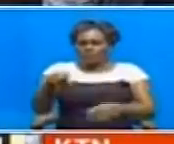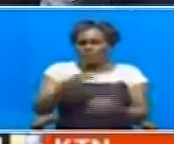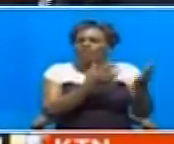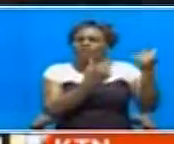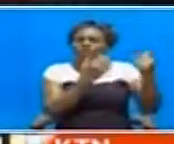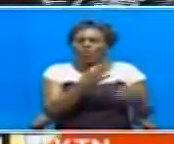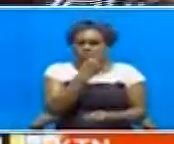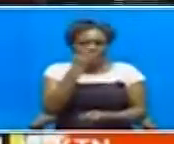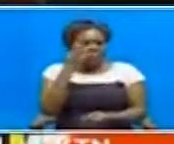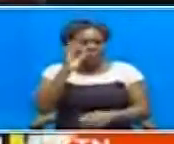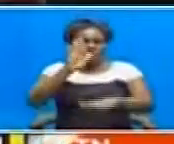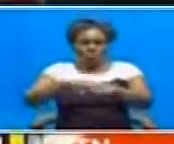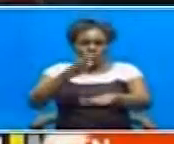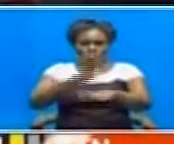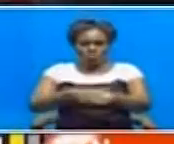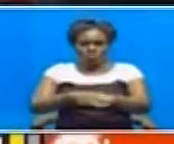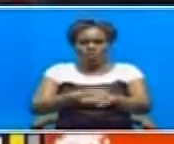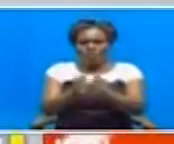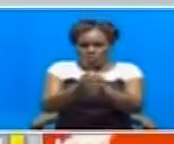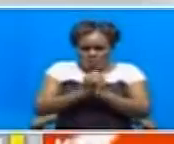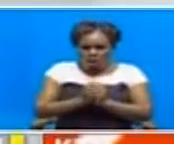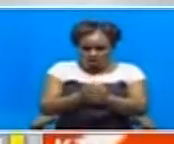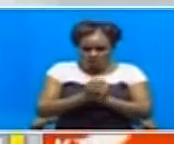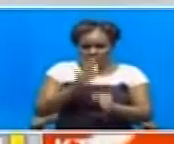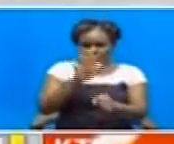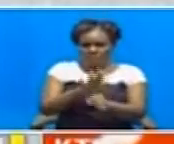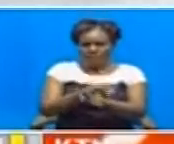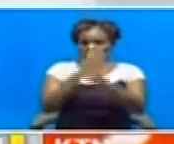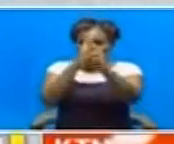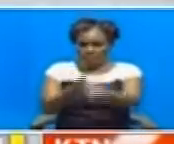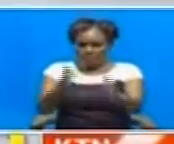Ramadhani ya kheri inayoandamana na wingi wa ibada. Hussein Mohamed, KTN, Leo.